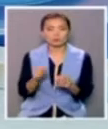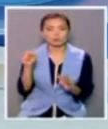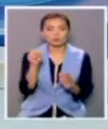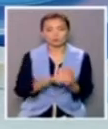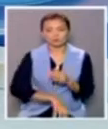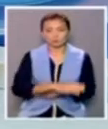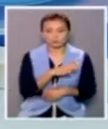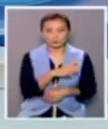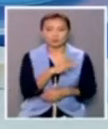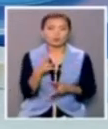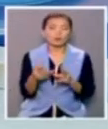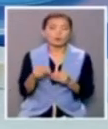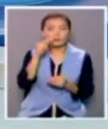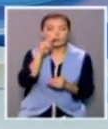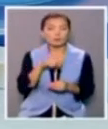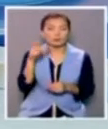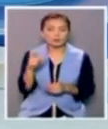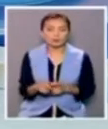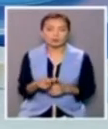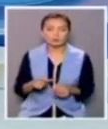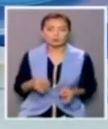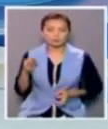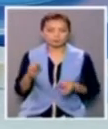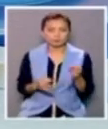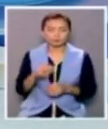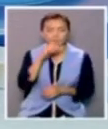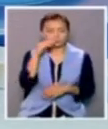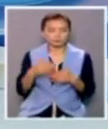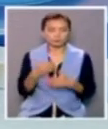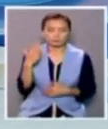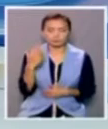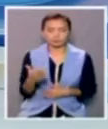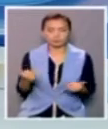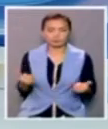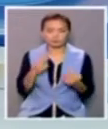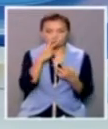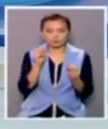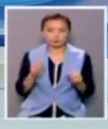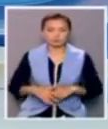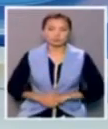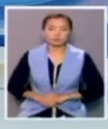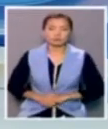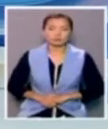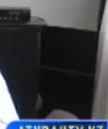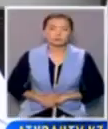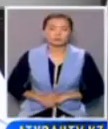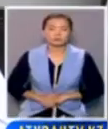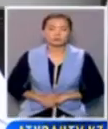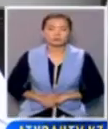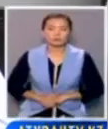и теперь обвиняемые по данному преступлению отвечают перед законом смотрите в следующем сюжете